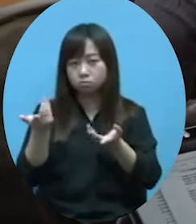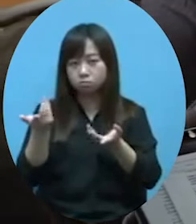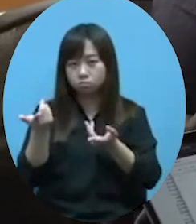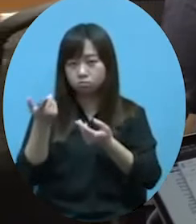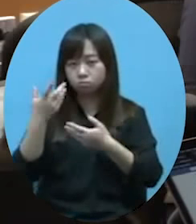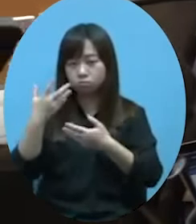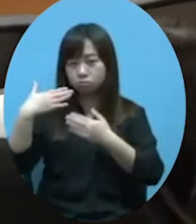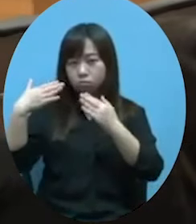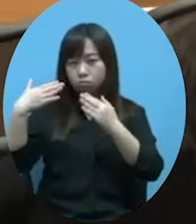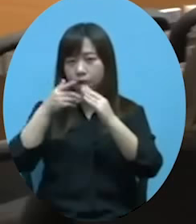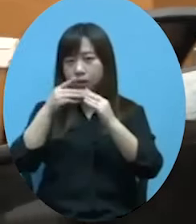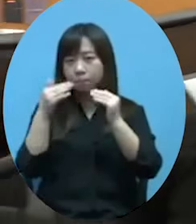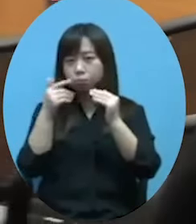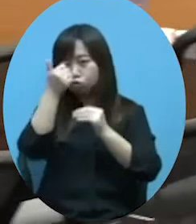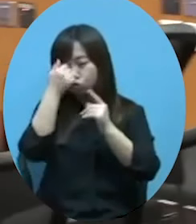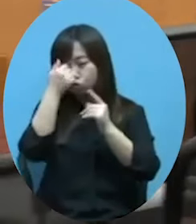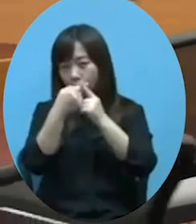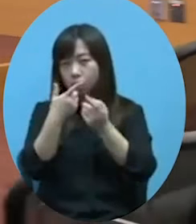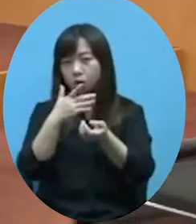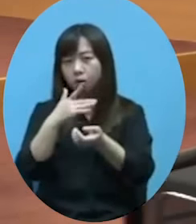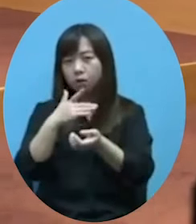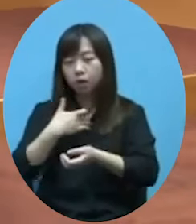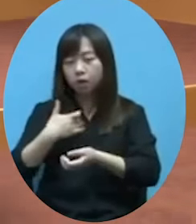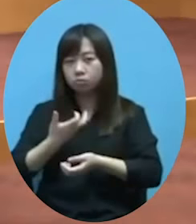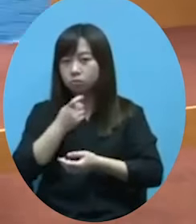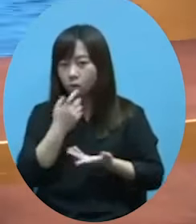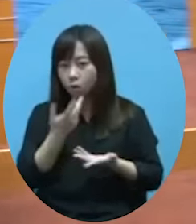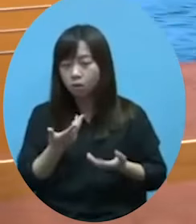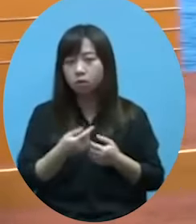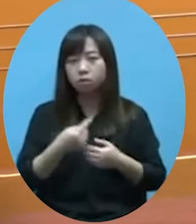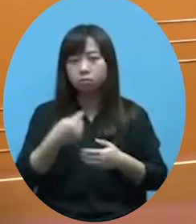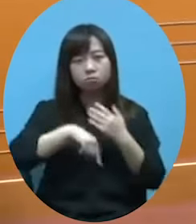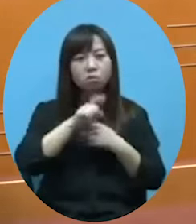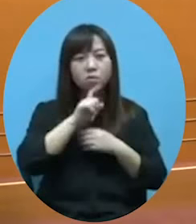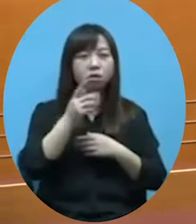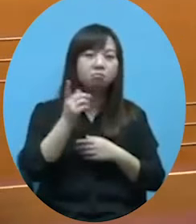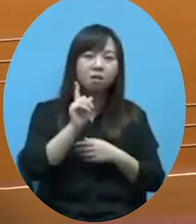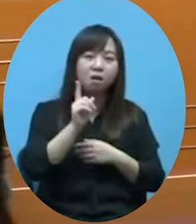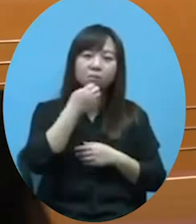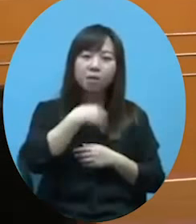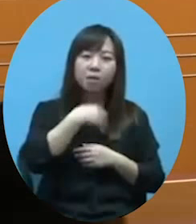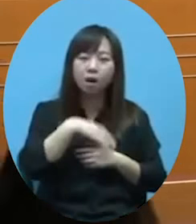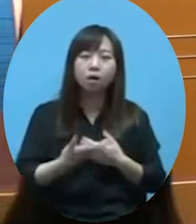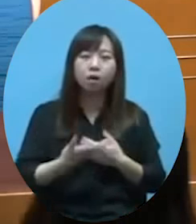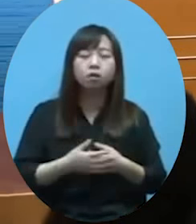患做到如果有任謝謝現在